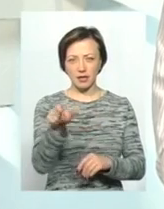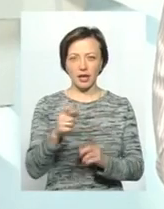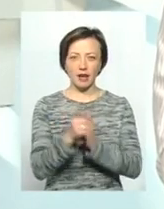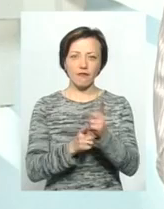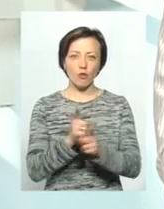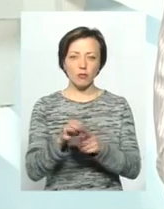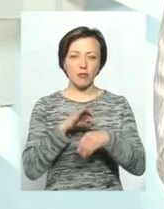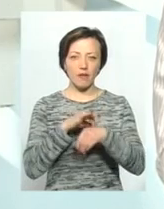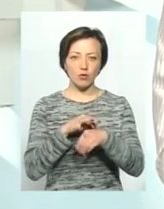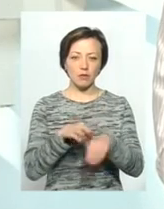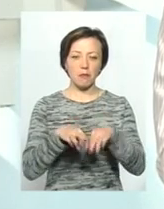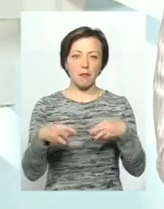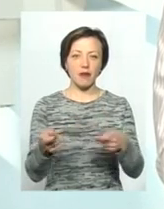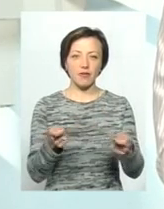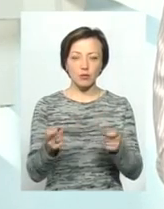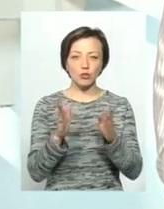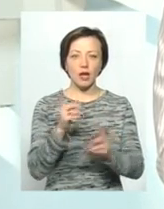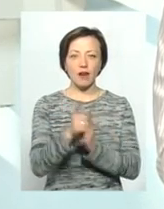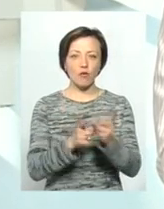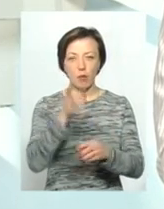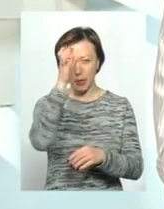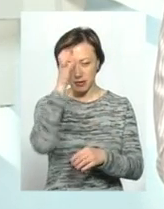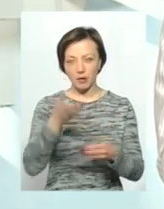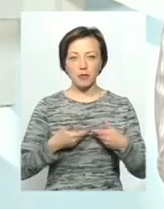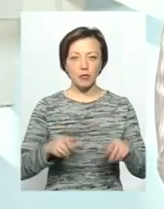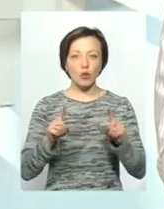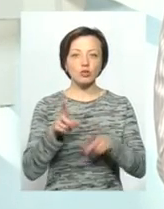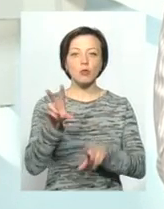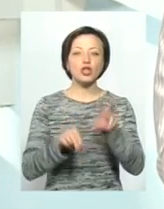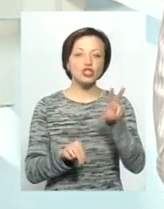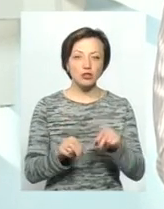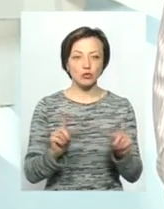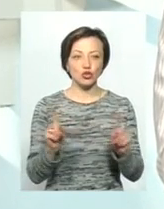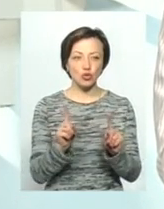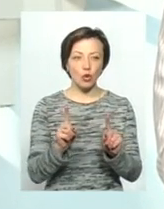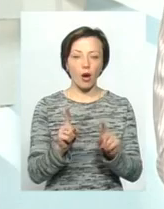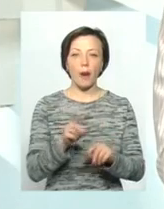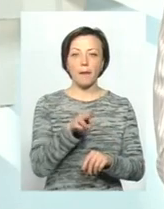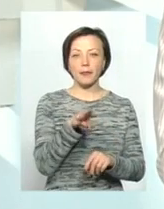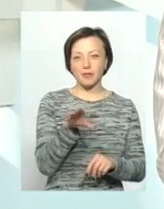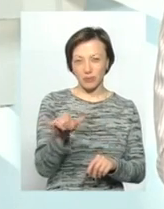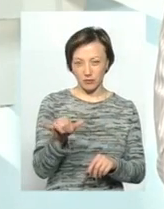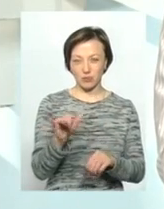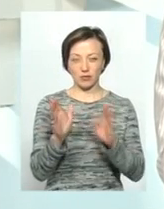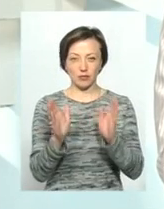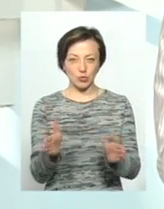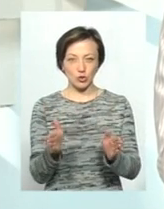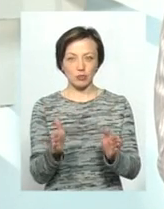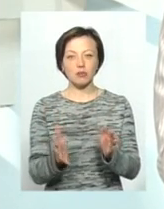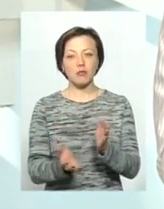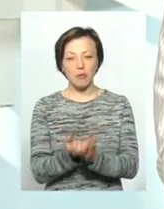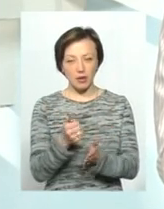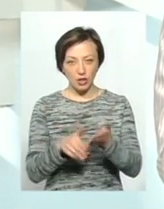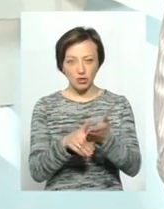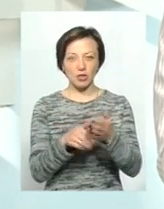реформы, которые проводит правительство, также грядет и реформа образования. То есть мы тоже очень рассчитываем, что профтехобразование будет поддерживаться, это